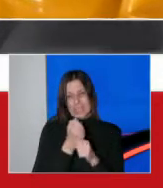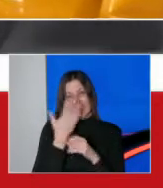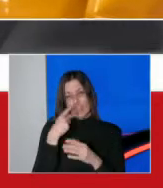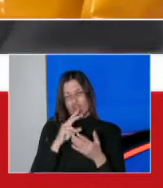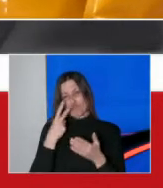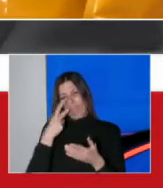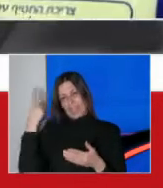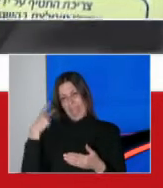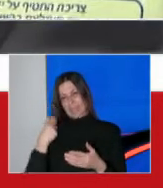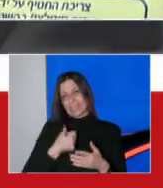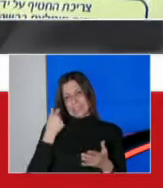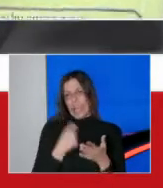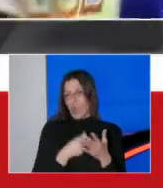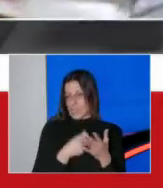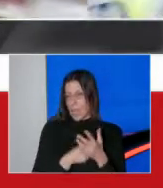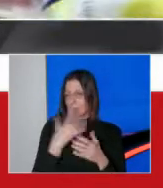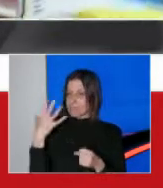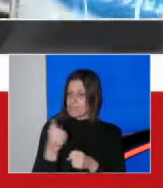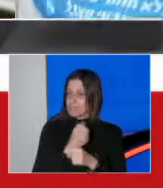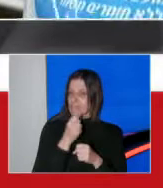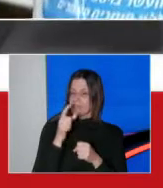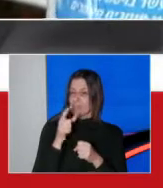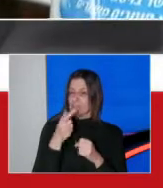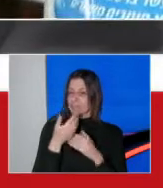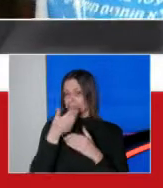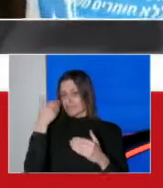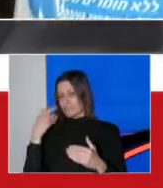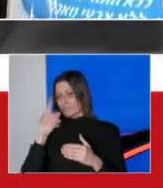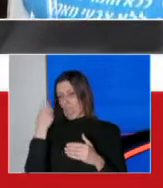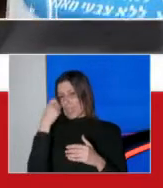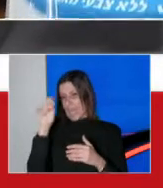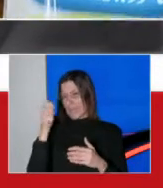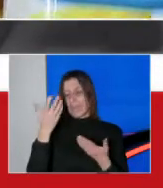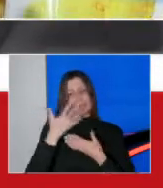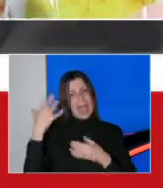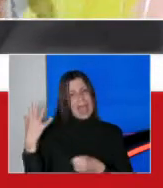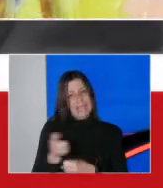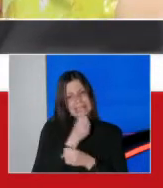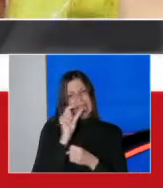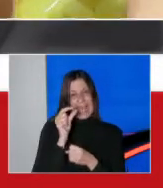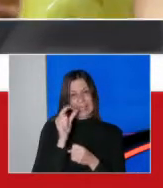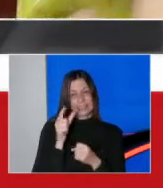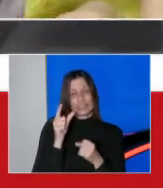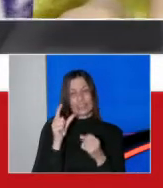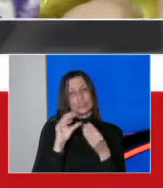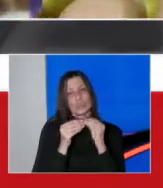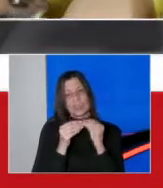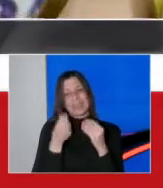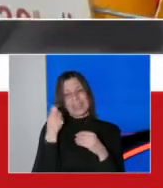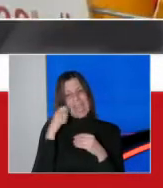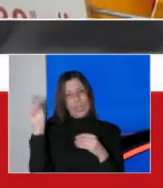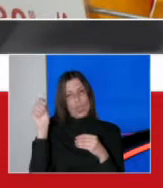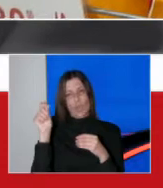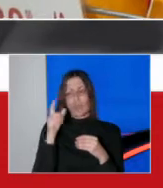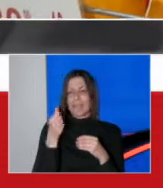כחלון הצליח לגרום לה לסגת מההתייקרות, אז היא גם קיבלה איזה הישג קטן בדמות זה שצומצמה ההתייקרות